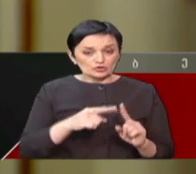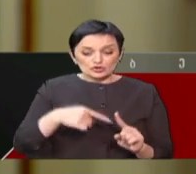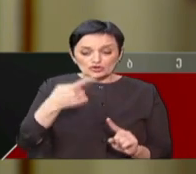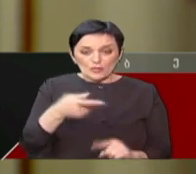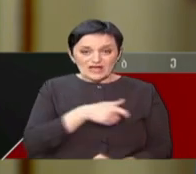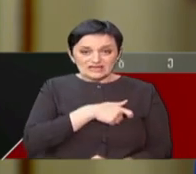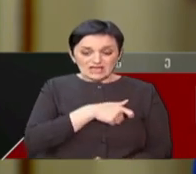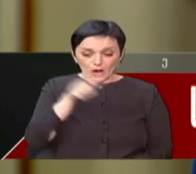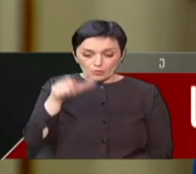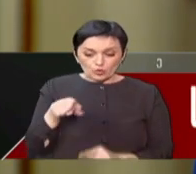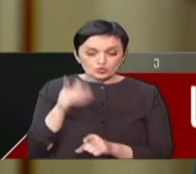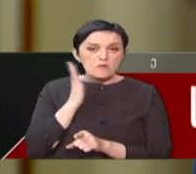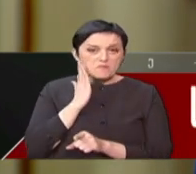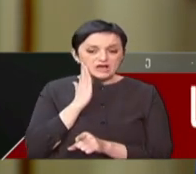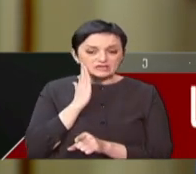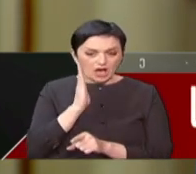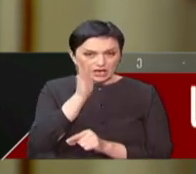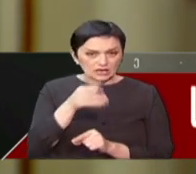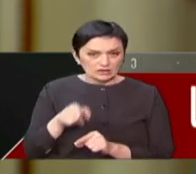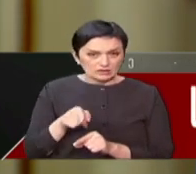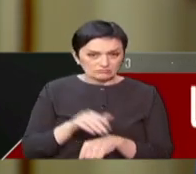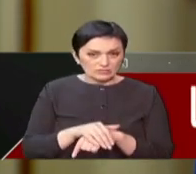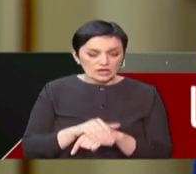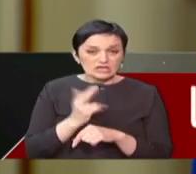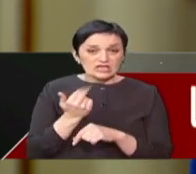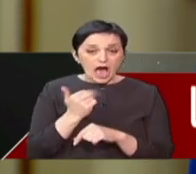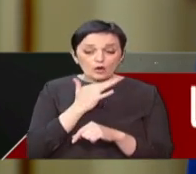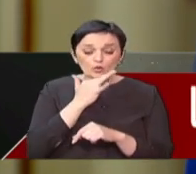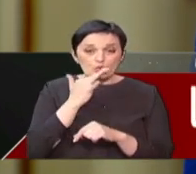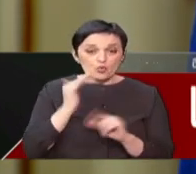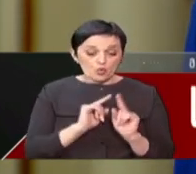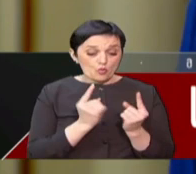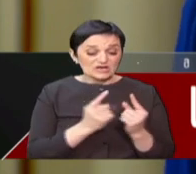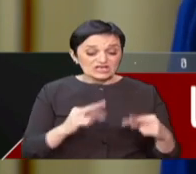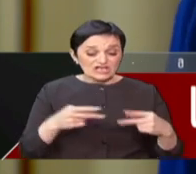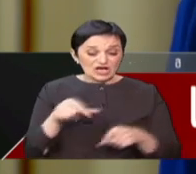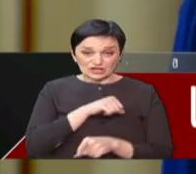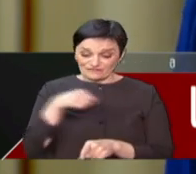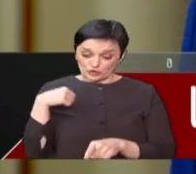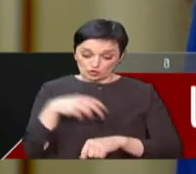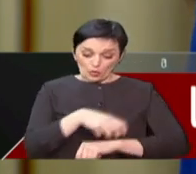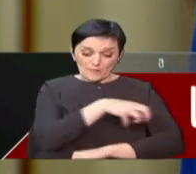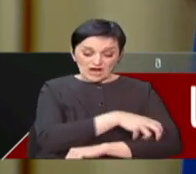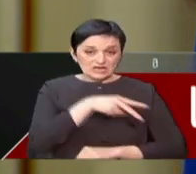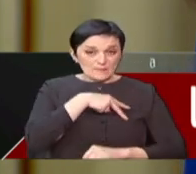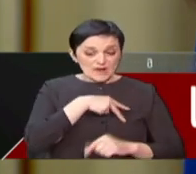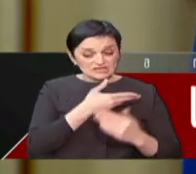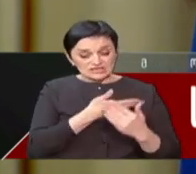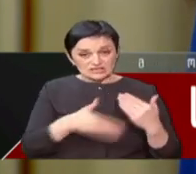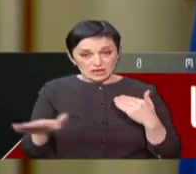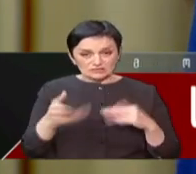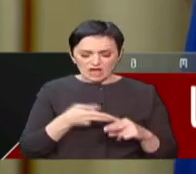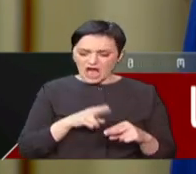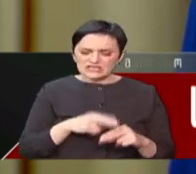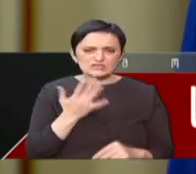ეს დეპუტატი მართალი აღმოჩნდება და უმრავლესობის ნაცვლად თვითონ უწევს პარტიიდან და პარლამენტიდან წასვლა, ეს